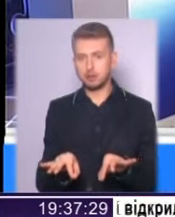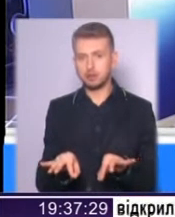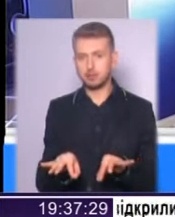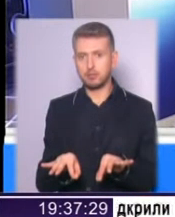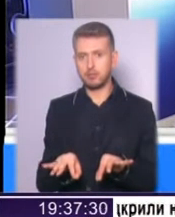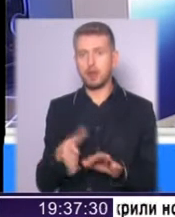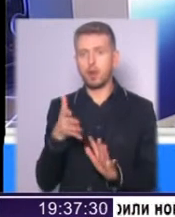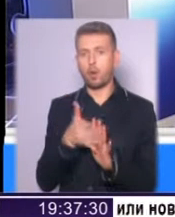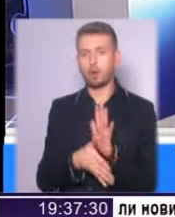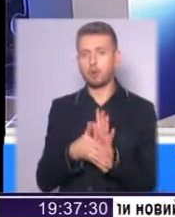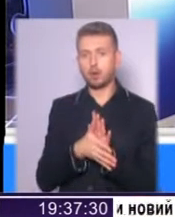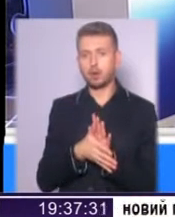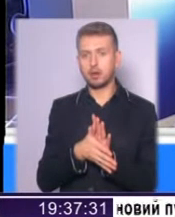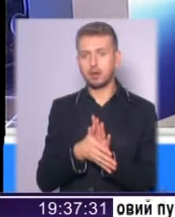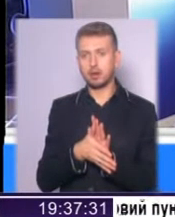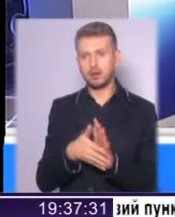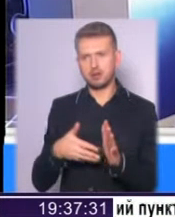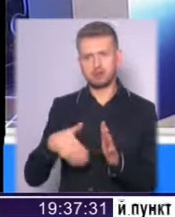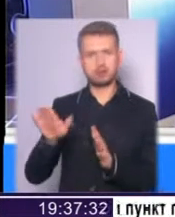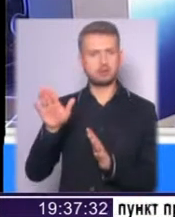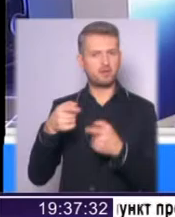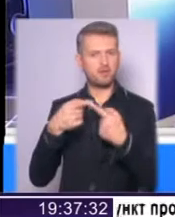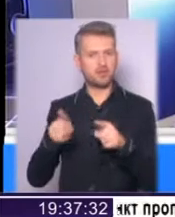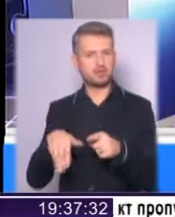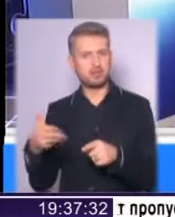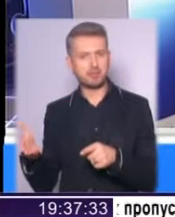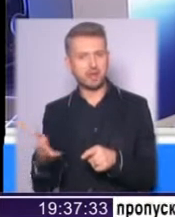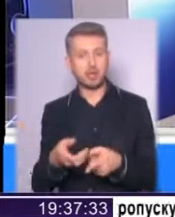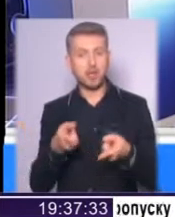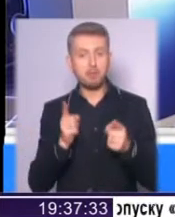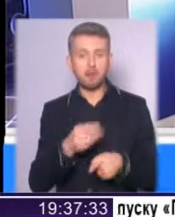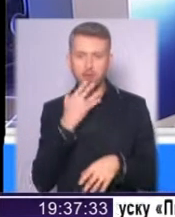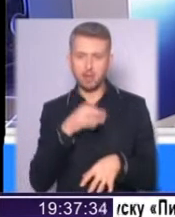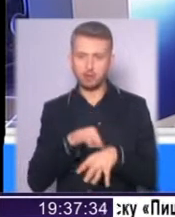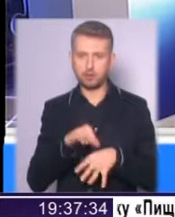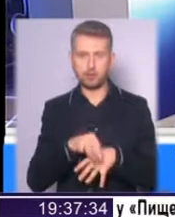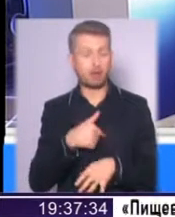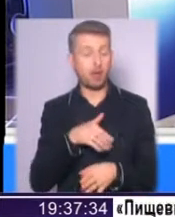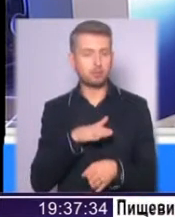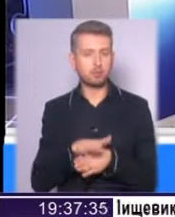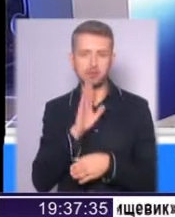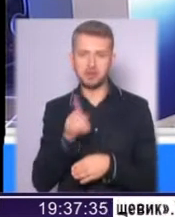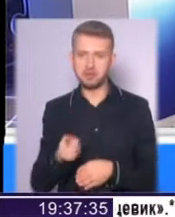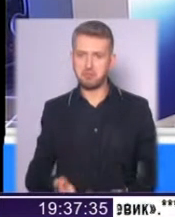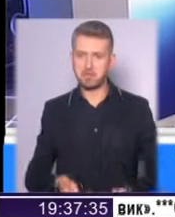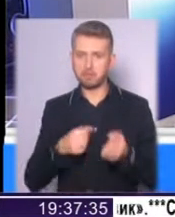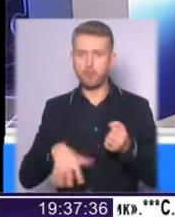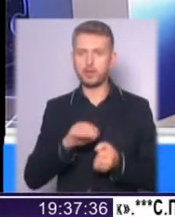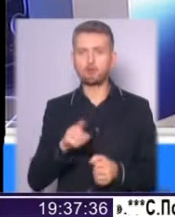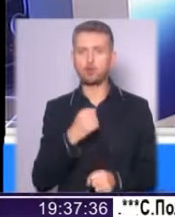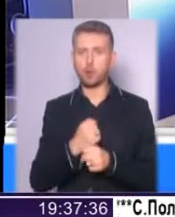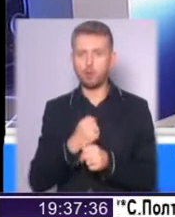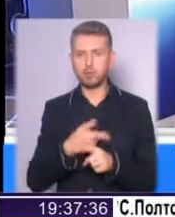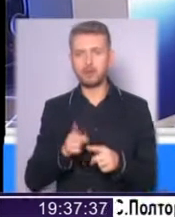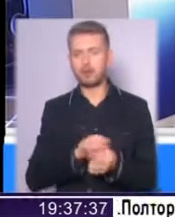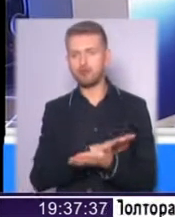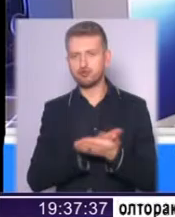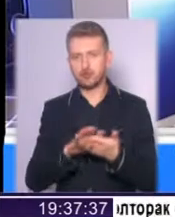діабетом, а зараз їй не дають тих ліків. І вона говорить, бандит не давав лікарства, а